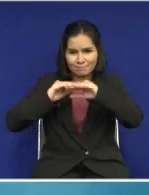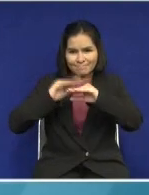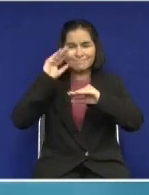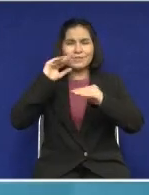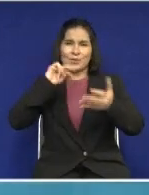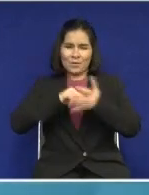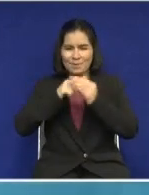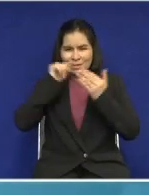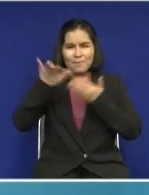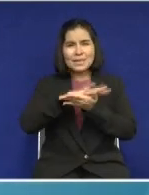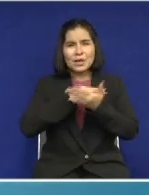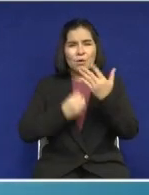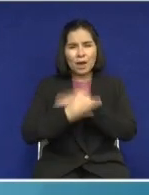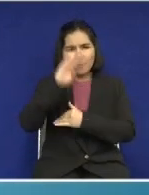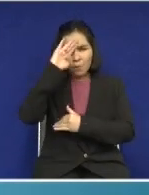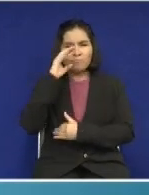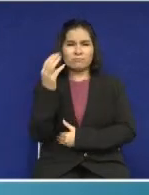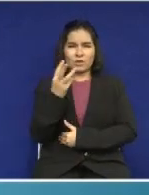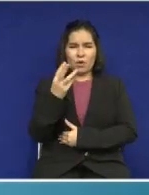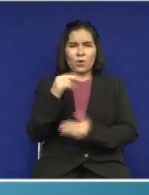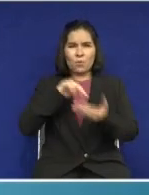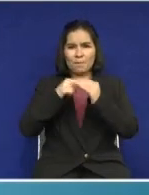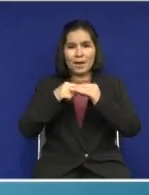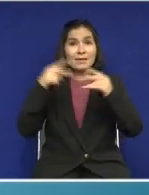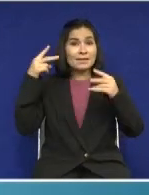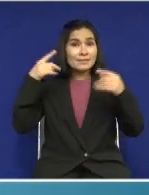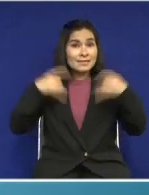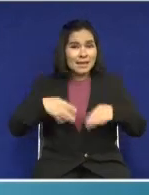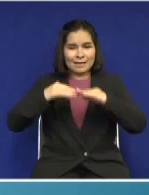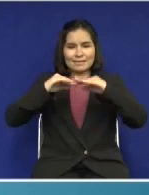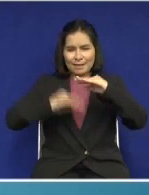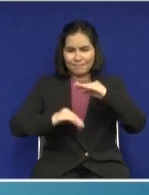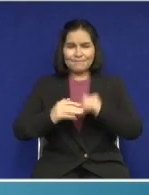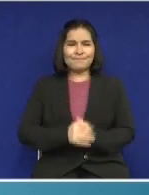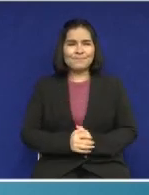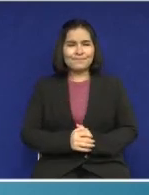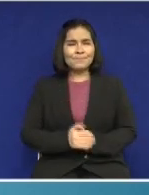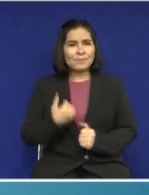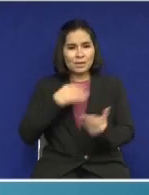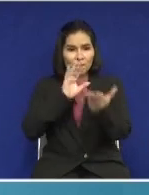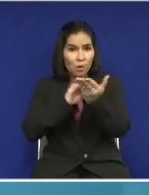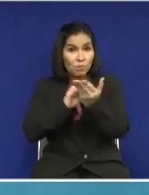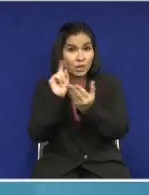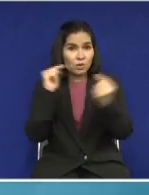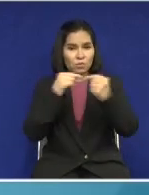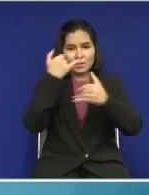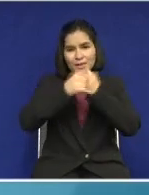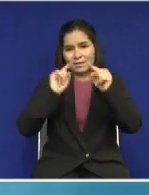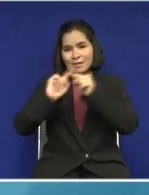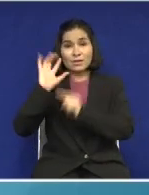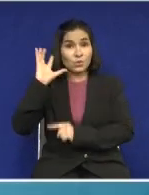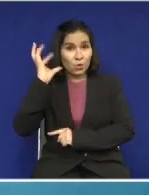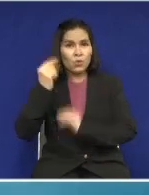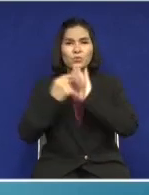ที่มีความเสี่ยงต่ำได้นอกเหนือจากนี้ค่ะมีข้อมูลอีกอย่างหนึ่งก็คือหลายๆประเทศทั่วโลกค่ะในตอนนี้อย่างเช่นเก